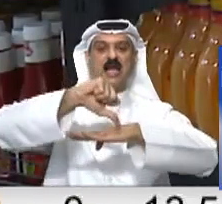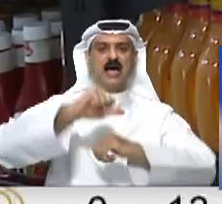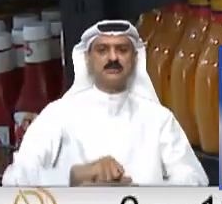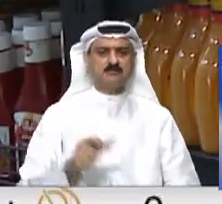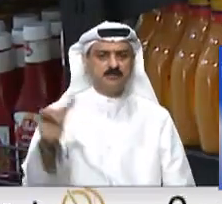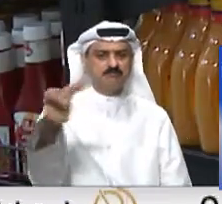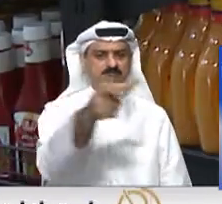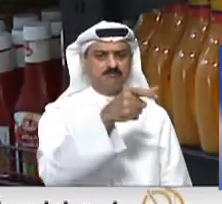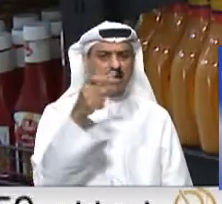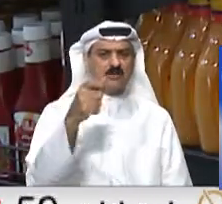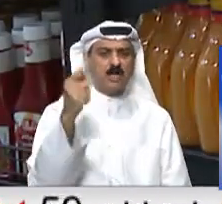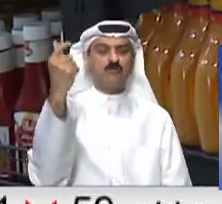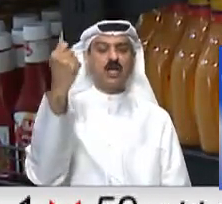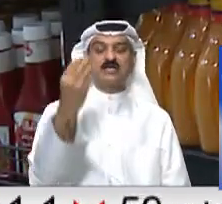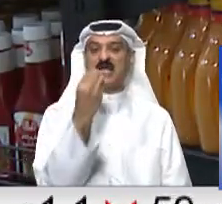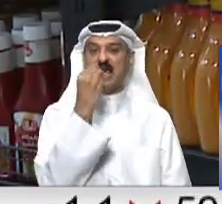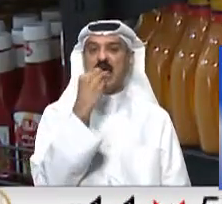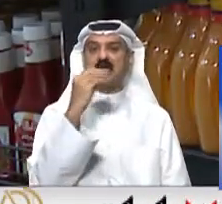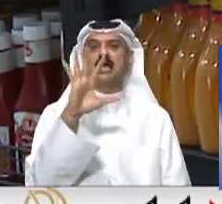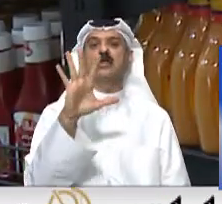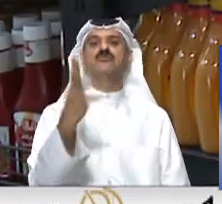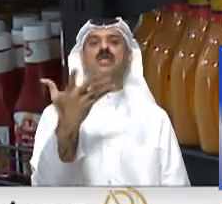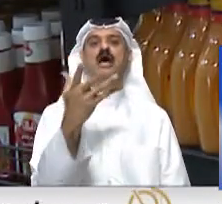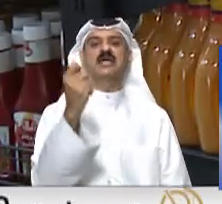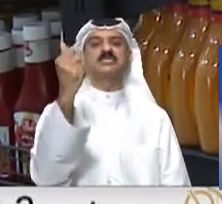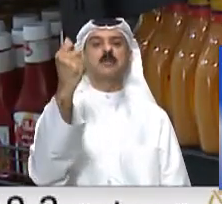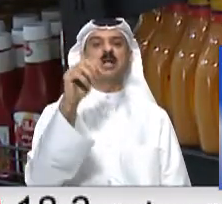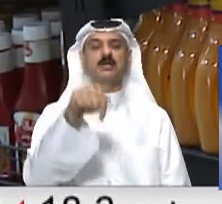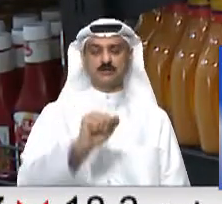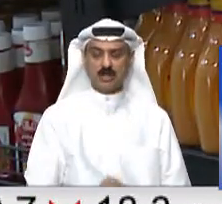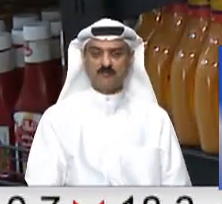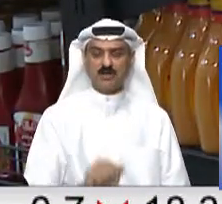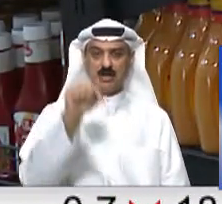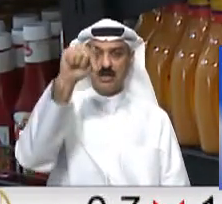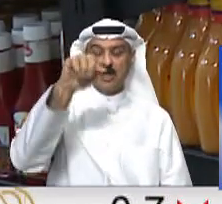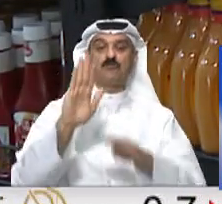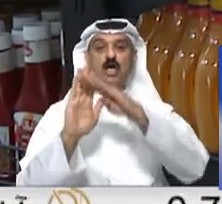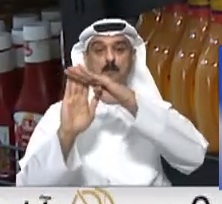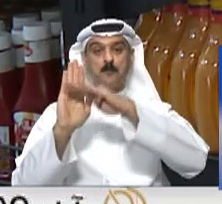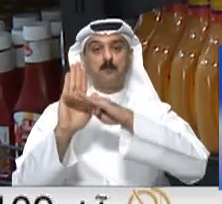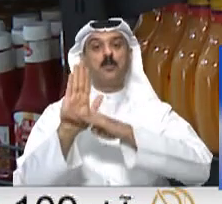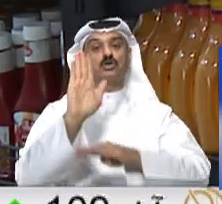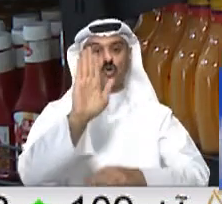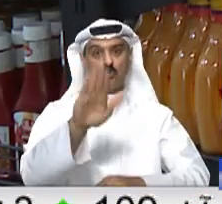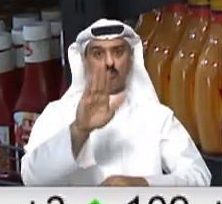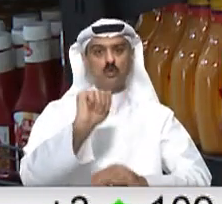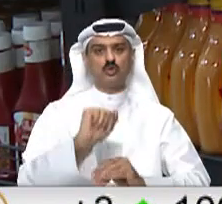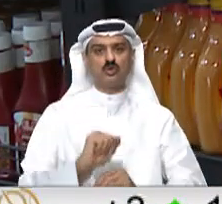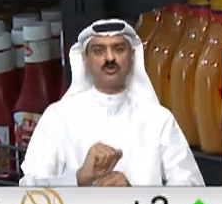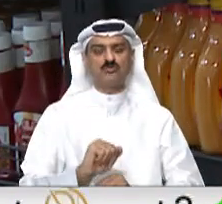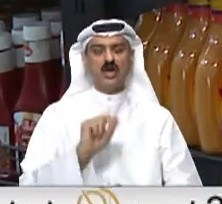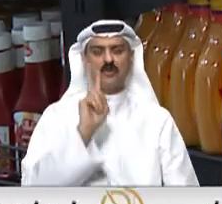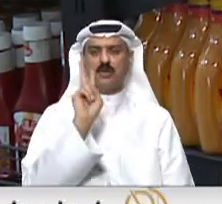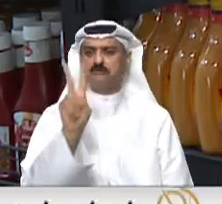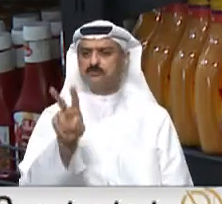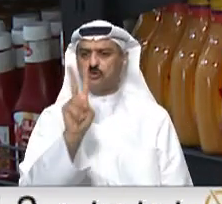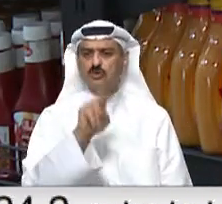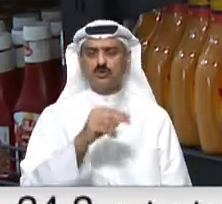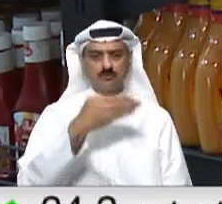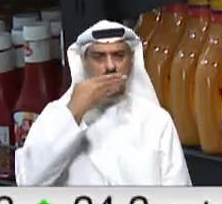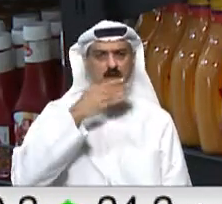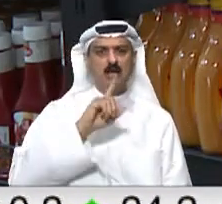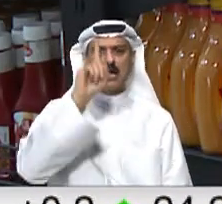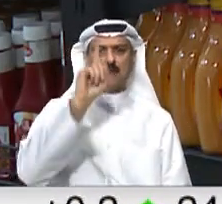الأسعار للمواد الغذائية الأساسية المدرجة عندنا بنظام مراقبة الأسعار الآلي، ولله الحمد